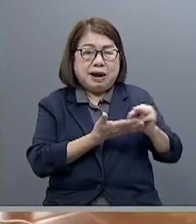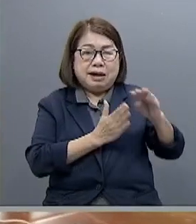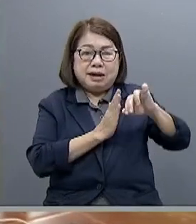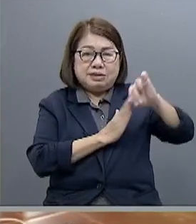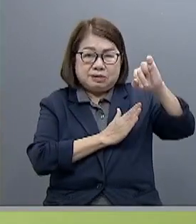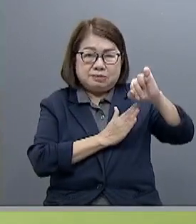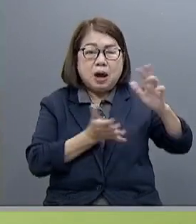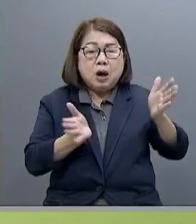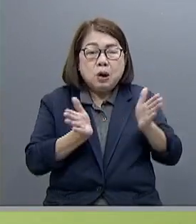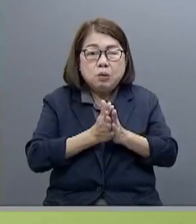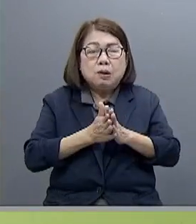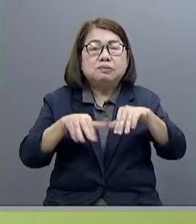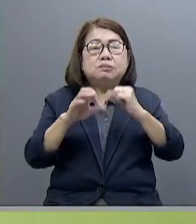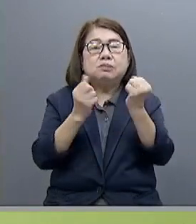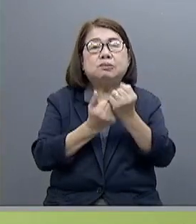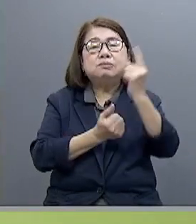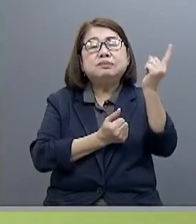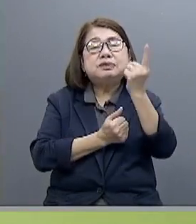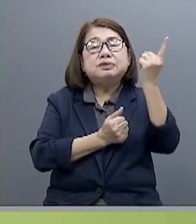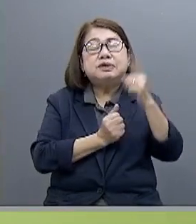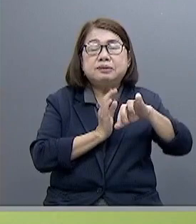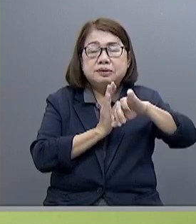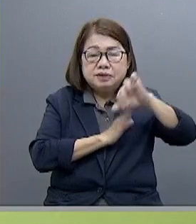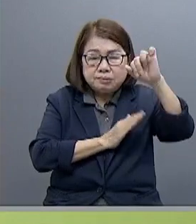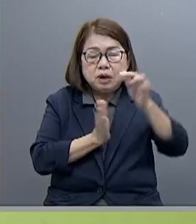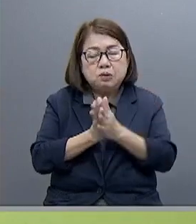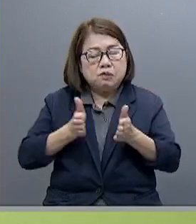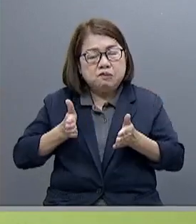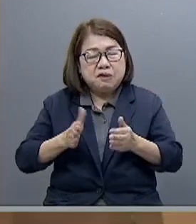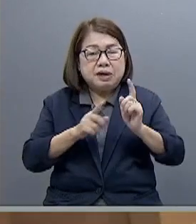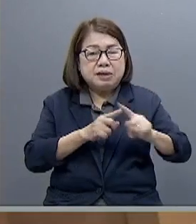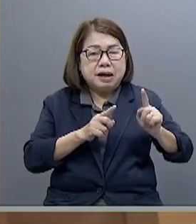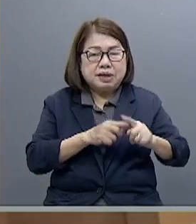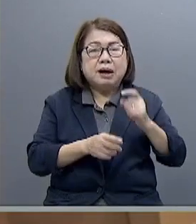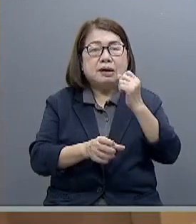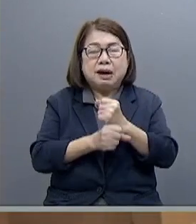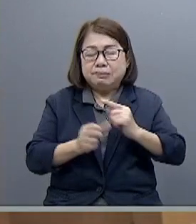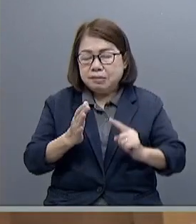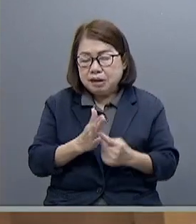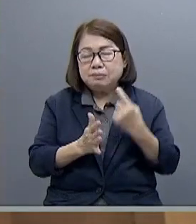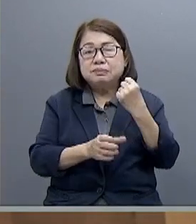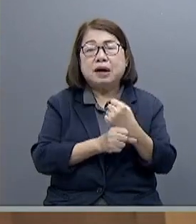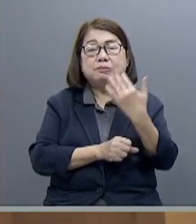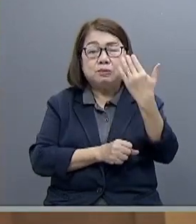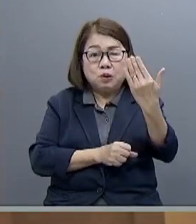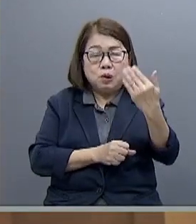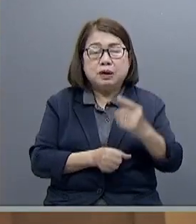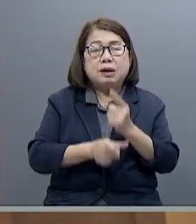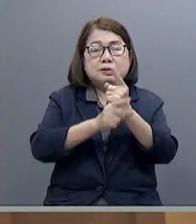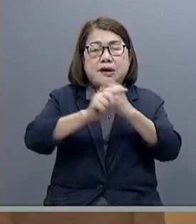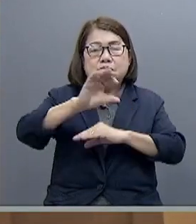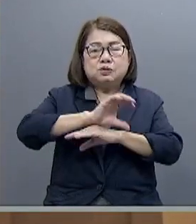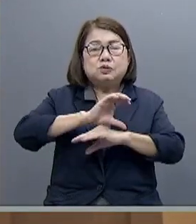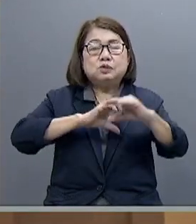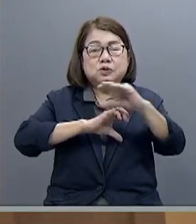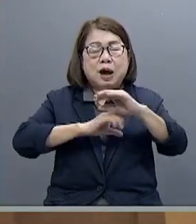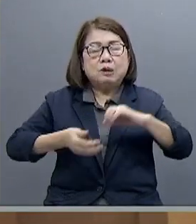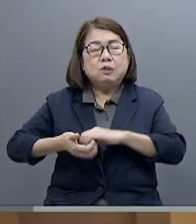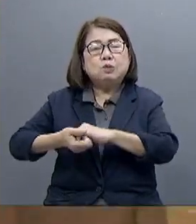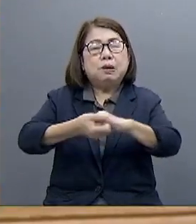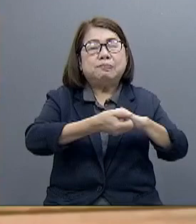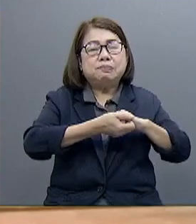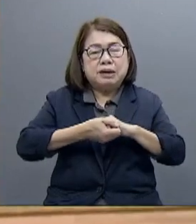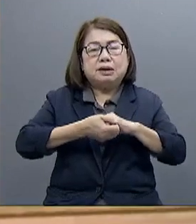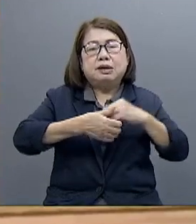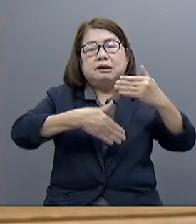ธุรกิจท่องเที่ยวเชียงใหม่และหน่วยงานต่างๆร่วมกันจัดทำขึ้นเป็นแห่งแรกภายใต้โครงการบูรณาการพัฒนา